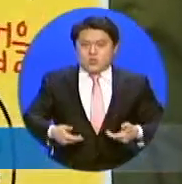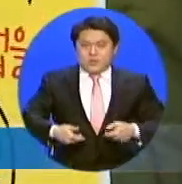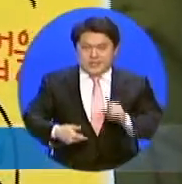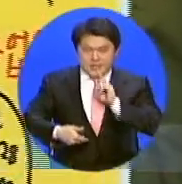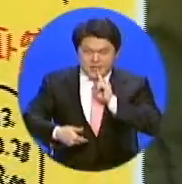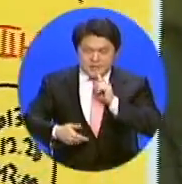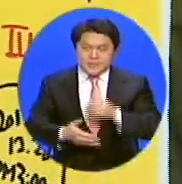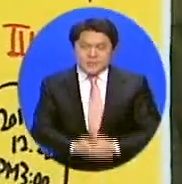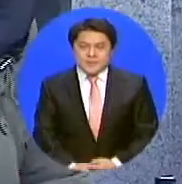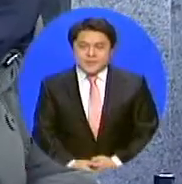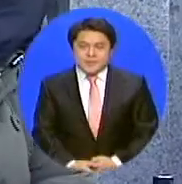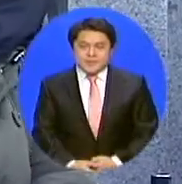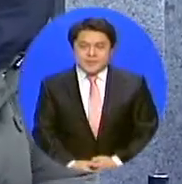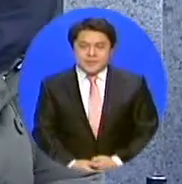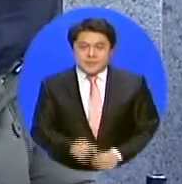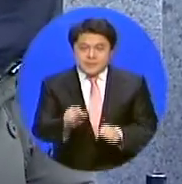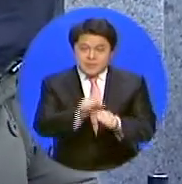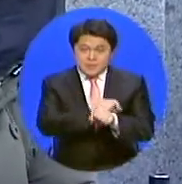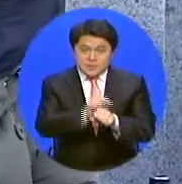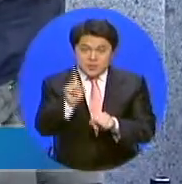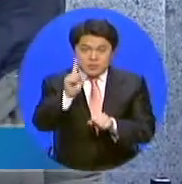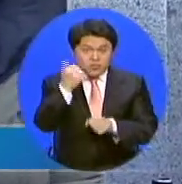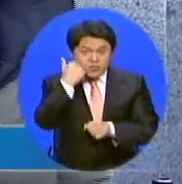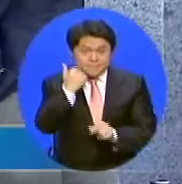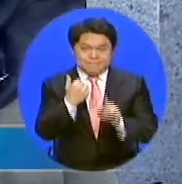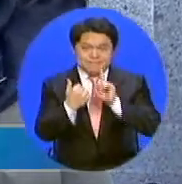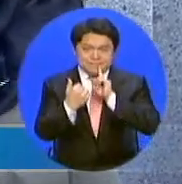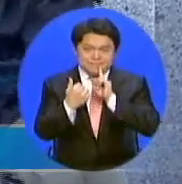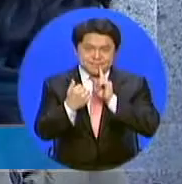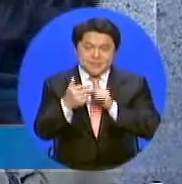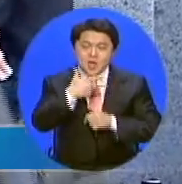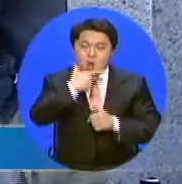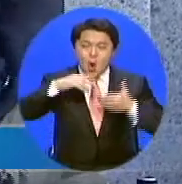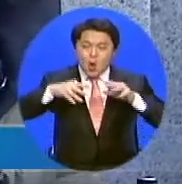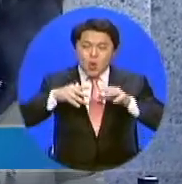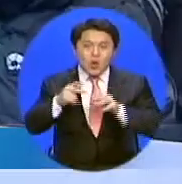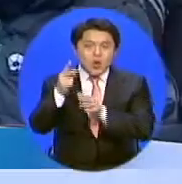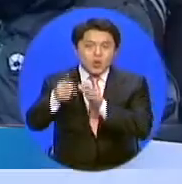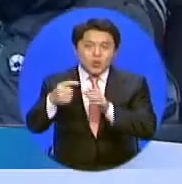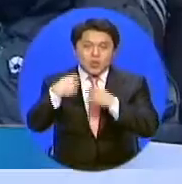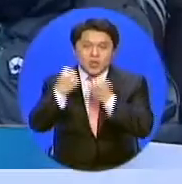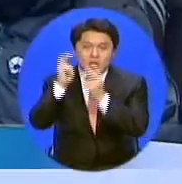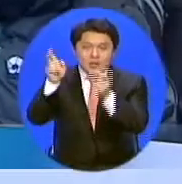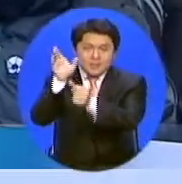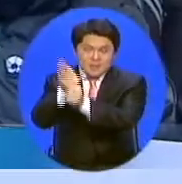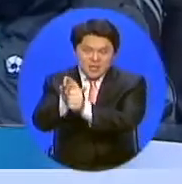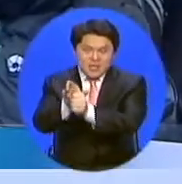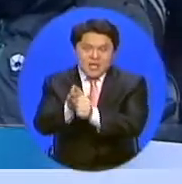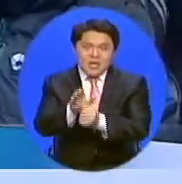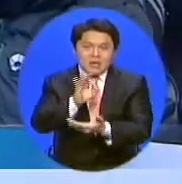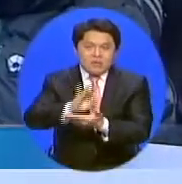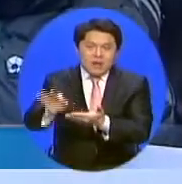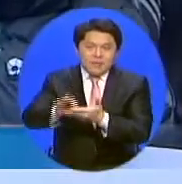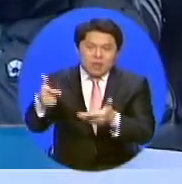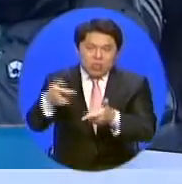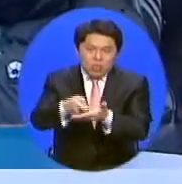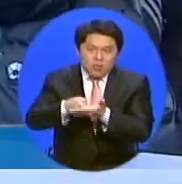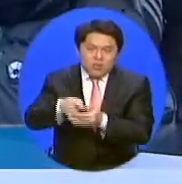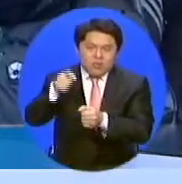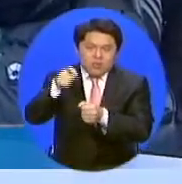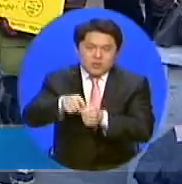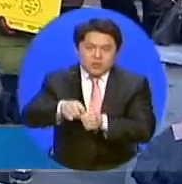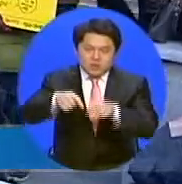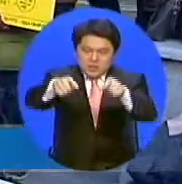주장했습니다. 특히 한 참석자는 영국이 철도 민영화 이후 비용 절감을 이유로 선로 균열 등을